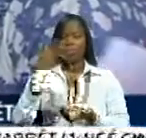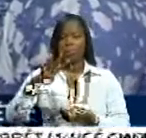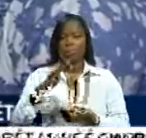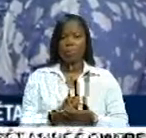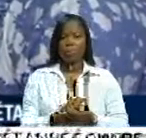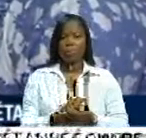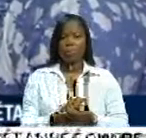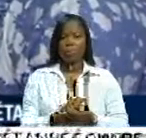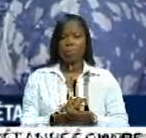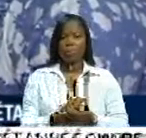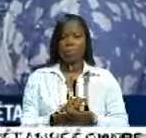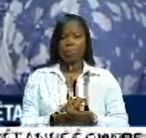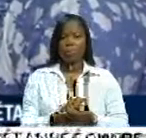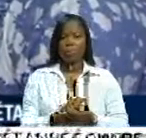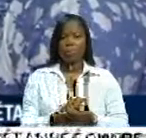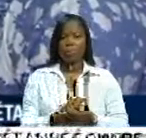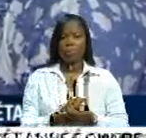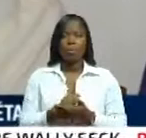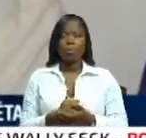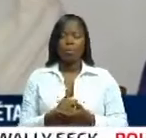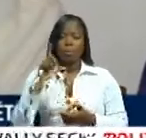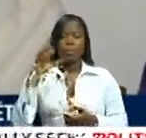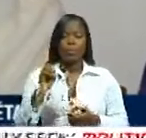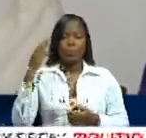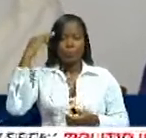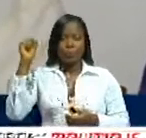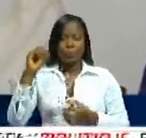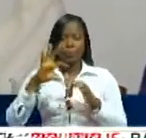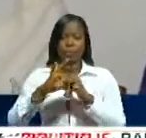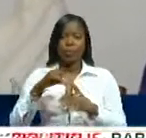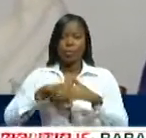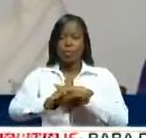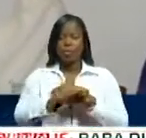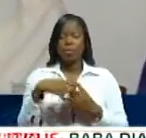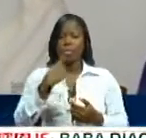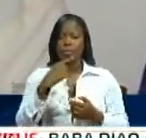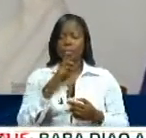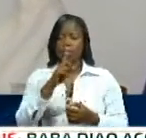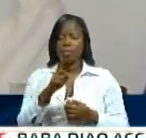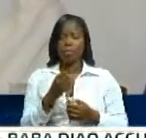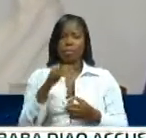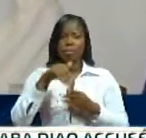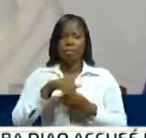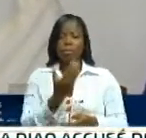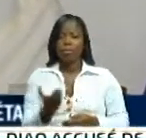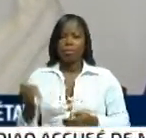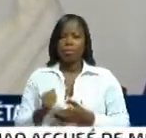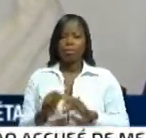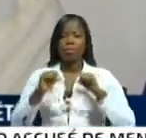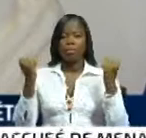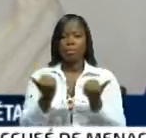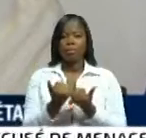démembrements de l'état en l'occurrence le ministère de l'intérieur qui a en charge la gestion des associations